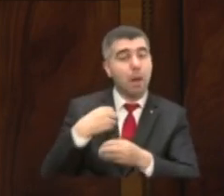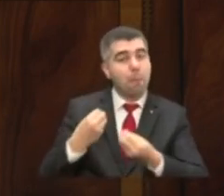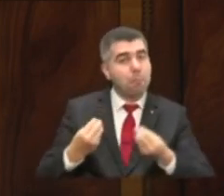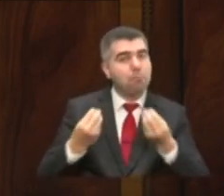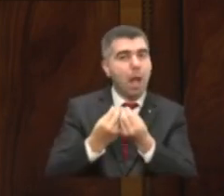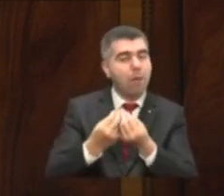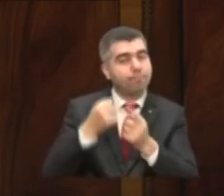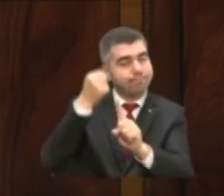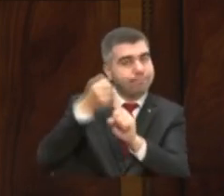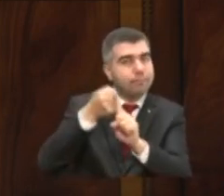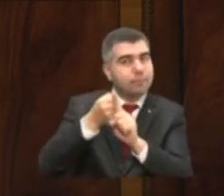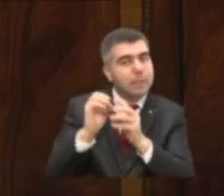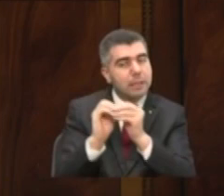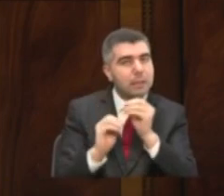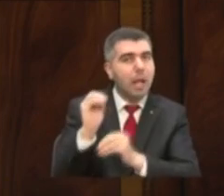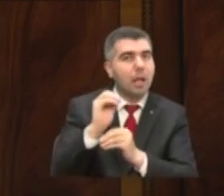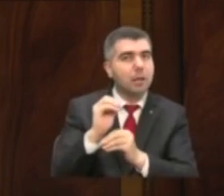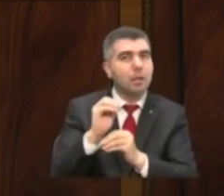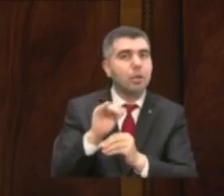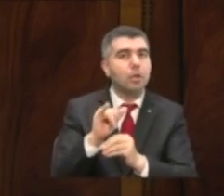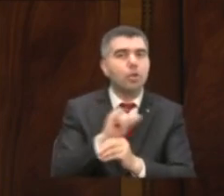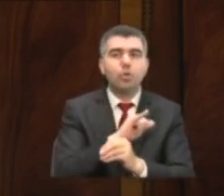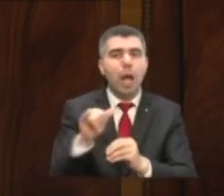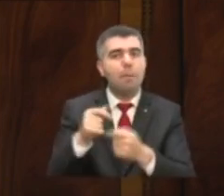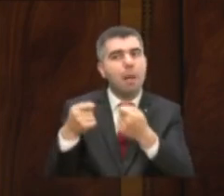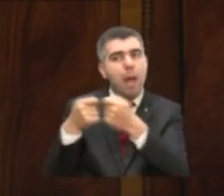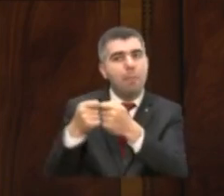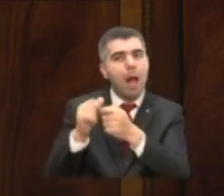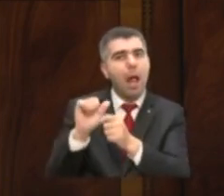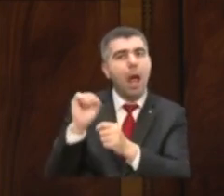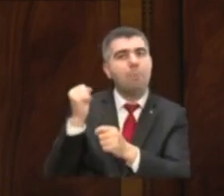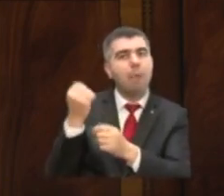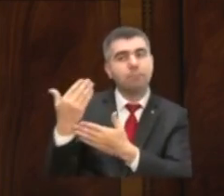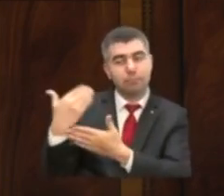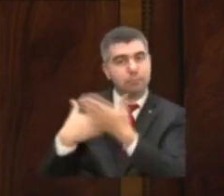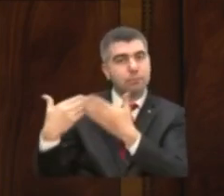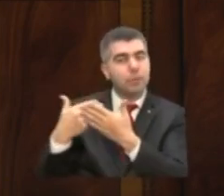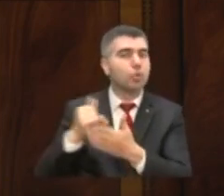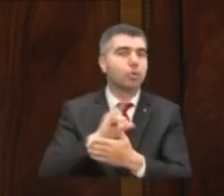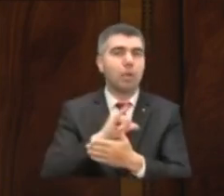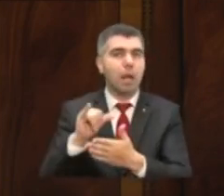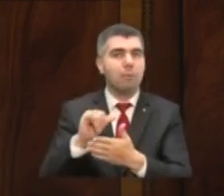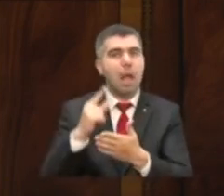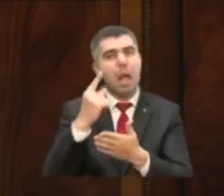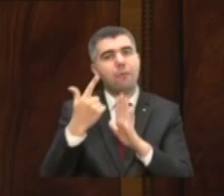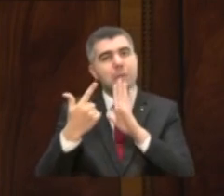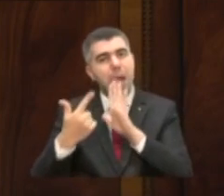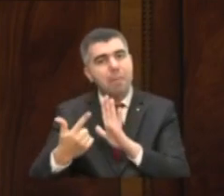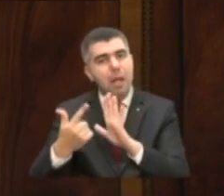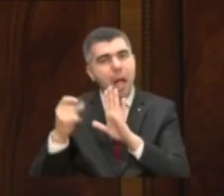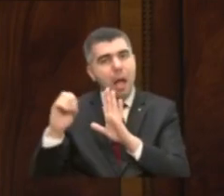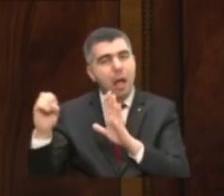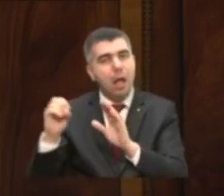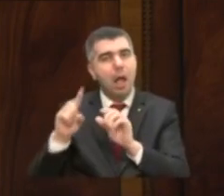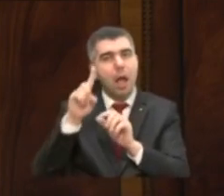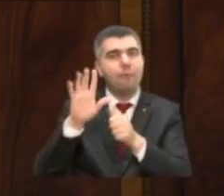منها بشكل غير مسبوق في تاريخ المغرب، وهذا شيء مهم. كانت 1500 1700 قل قليلا، هذا